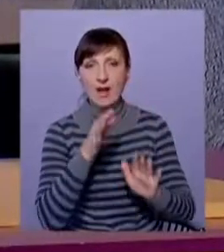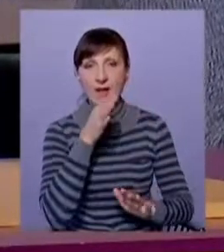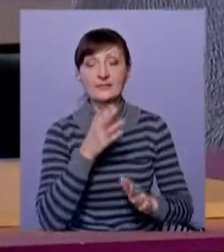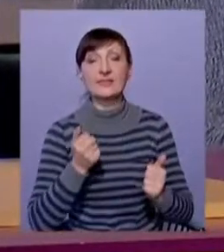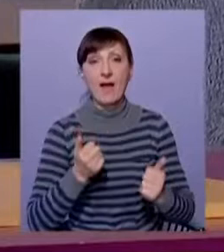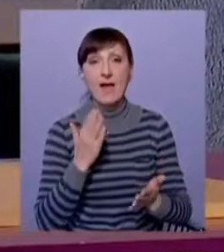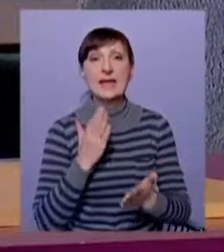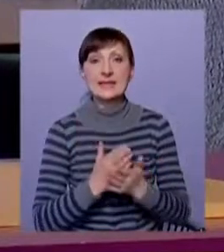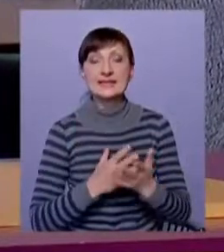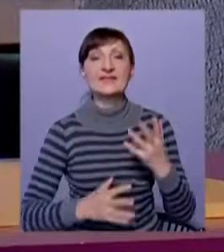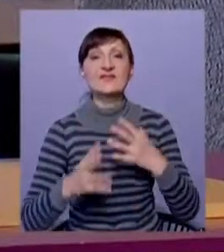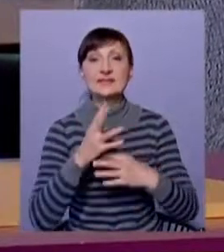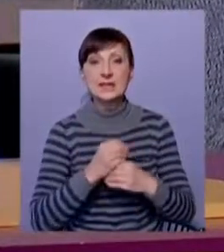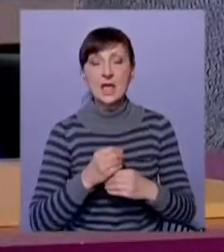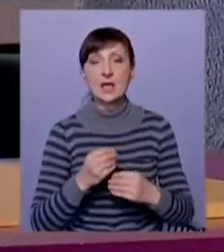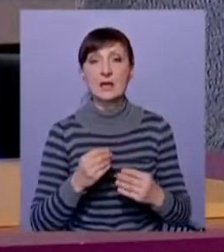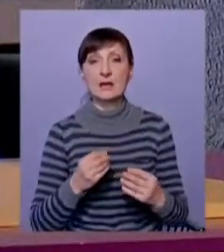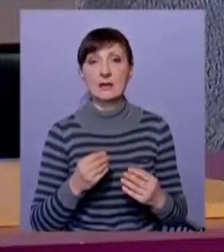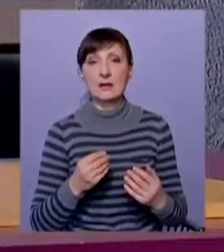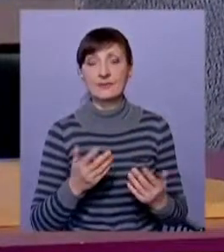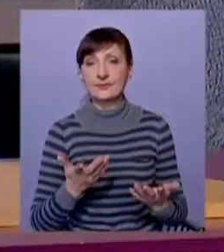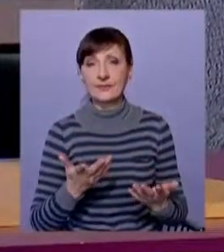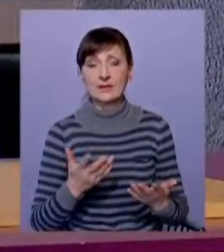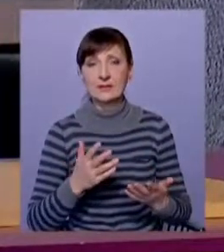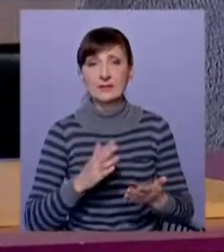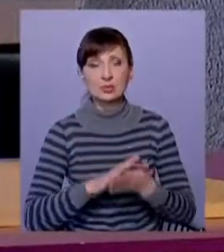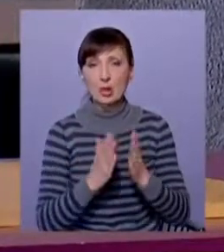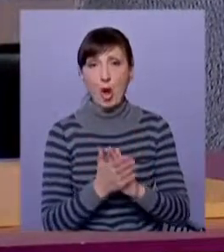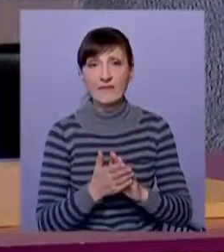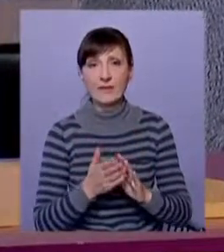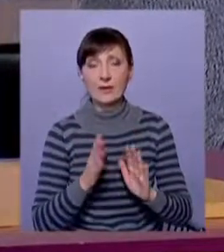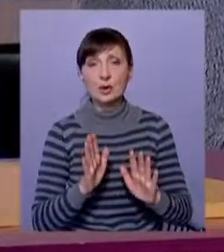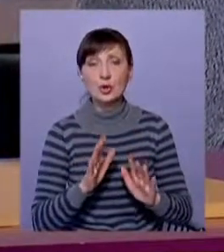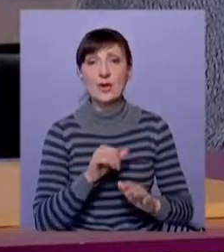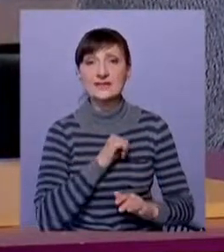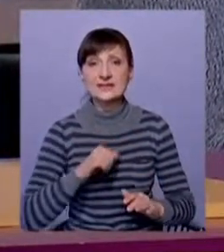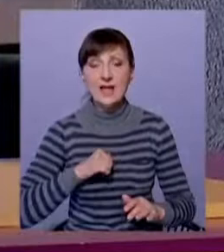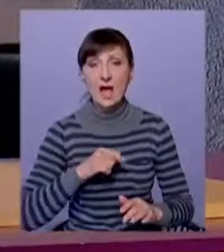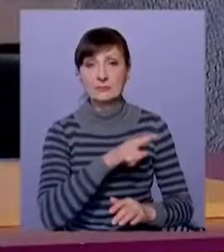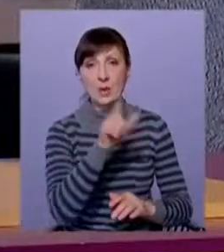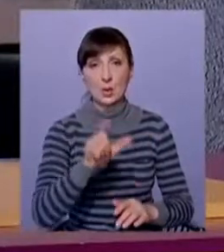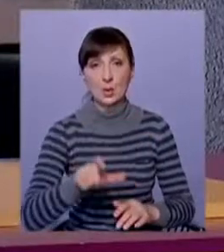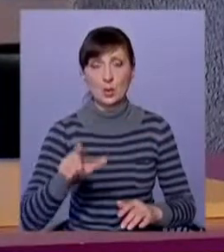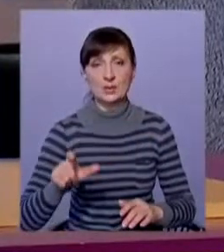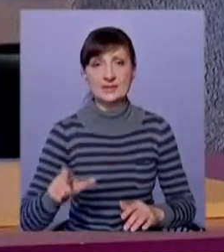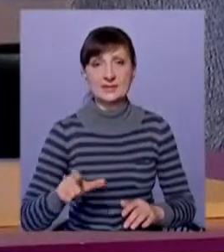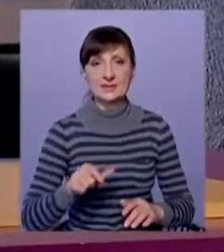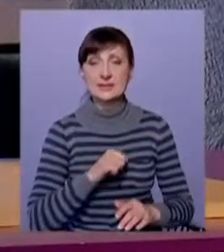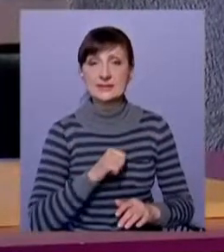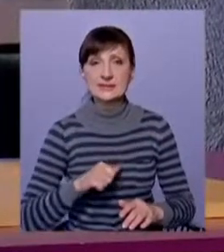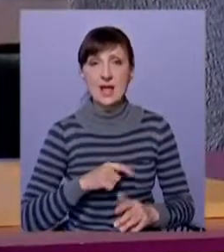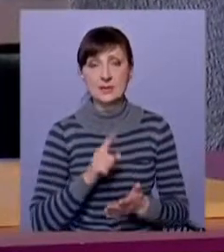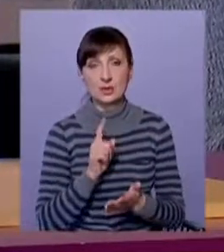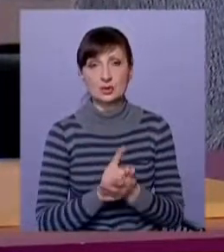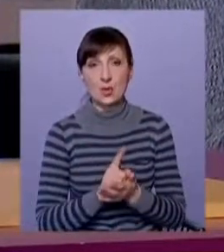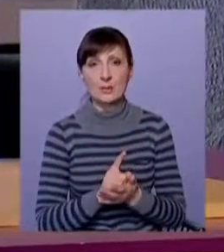все, как говорится, основы, фундамент есть, и только все остается за самим пациентом, за самим гражданином, то есть у